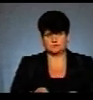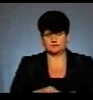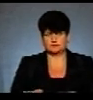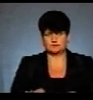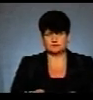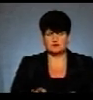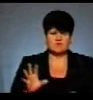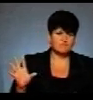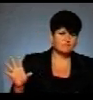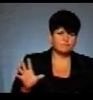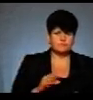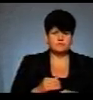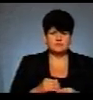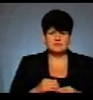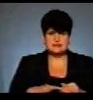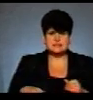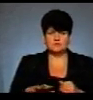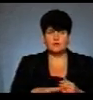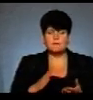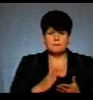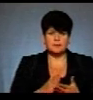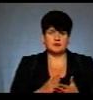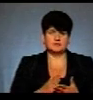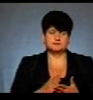Все середовище має диктувати,